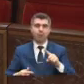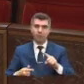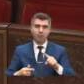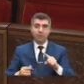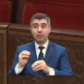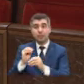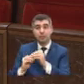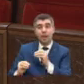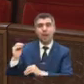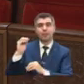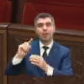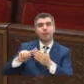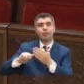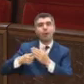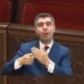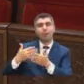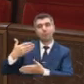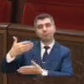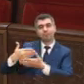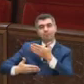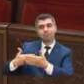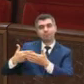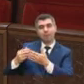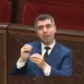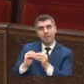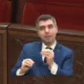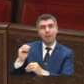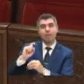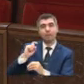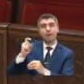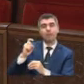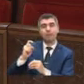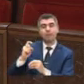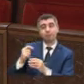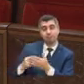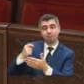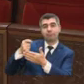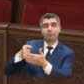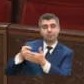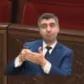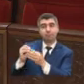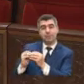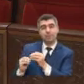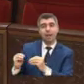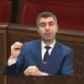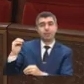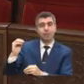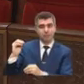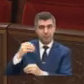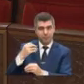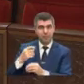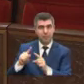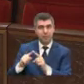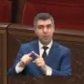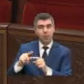الفاتورة، تستخلص وفق الشهر يعني المعدل ديال الشهر، بمعنى أنه إذا وقع أي تجاوز فيمكننا نراجعوا،